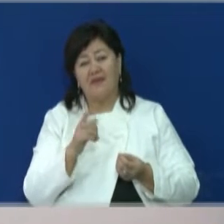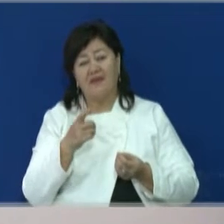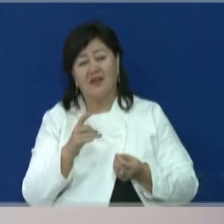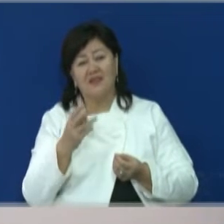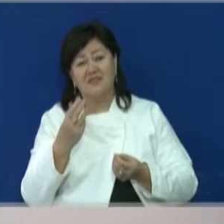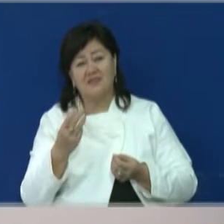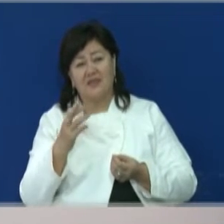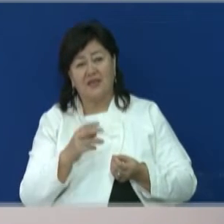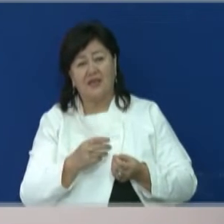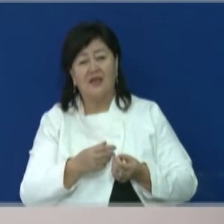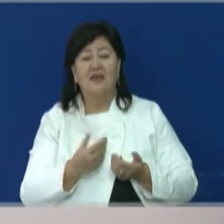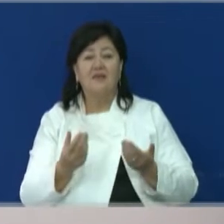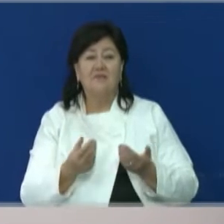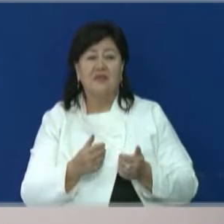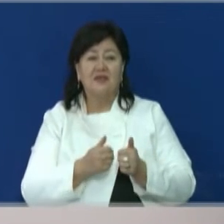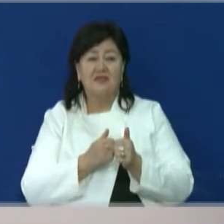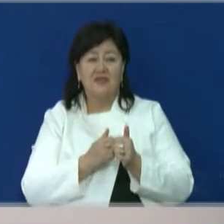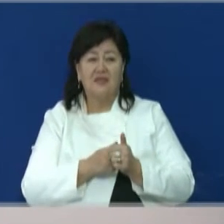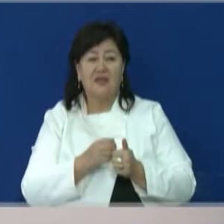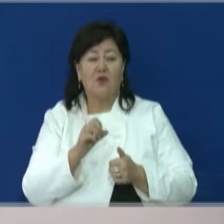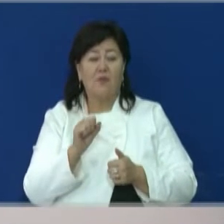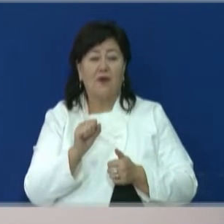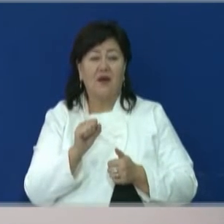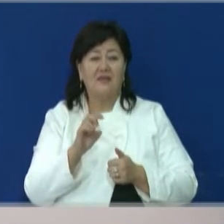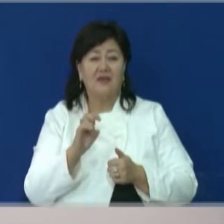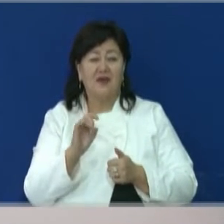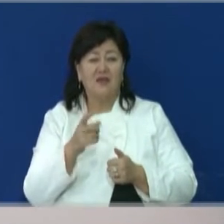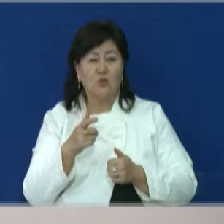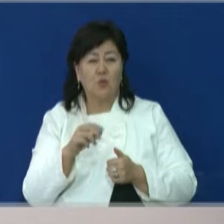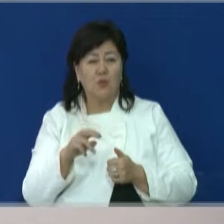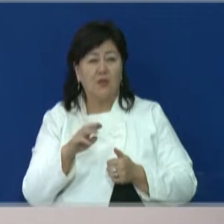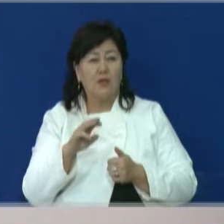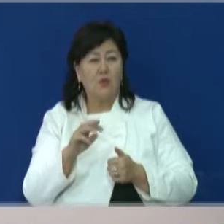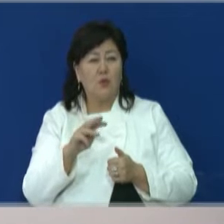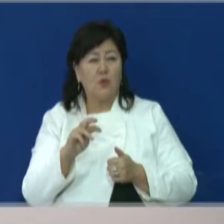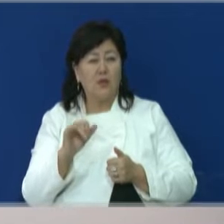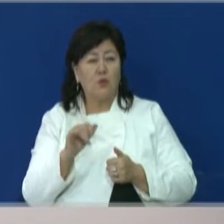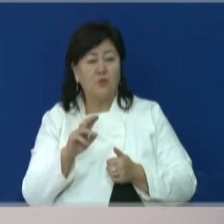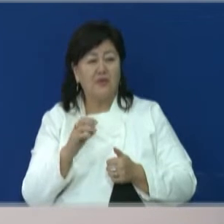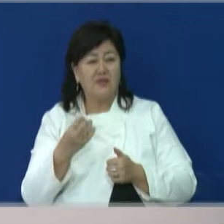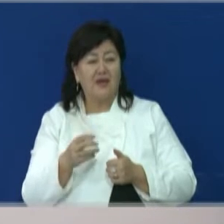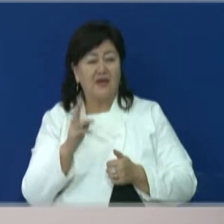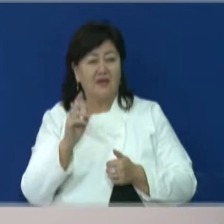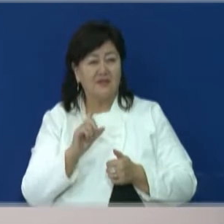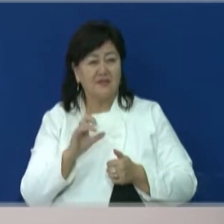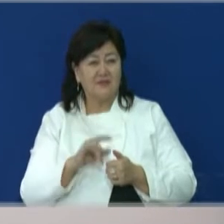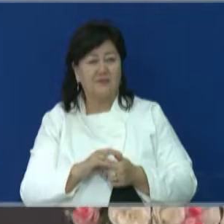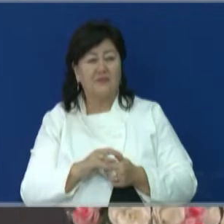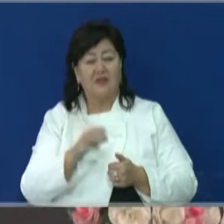болып Рақымбаева Анаргүл сайланды. Анаргүл Төлеутайқызы ұзақ жылдар бойы білім саласында еңбек еткен.